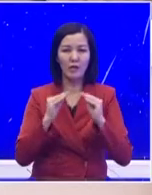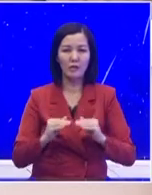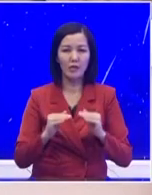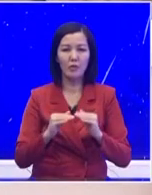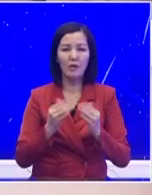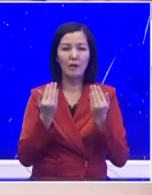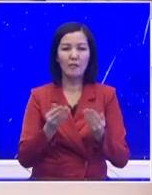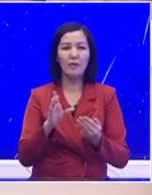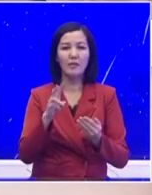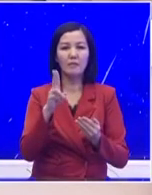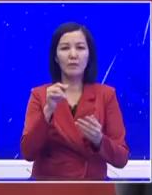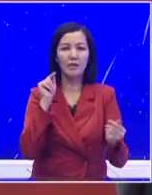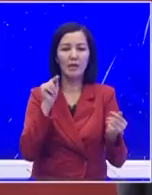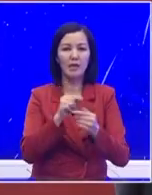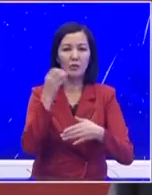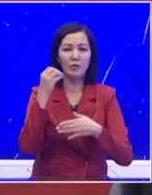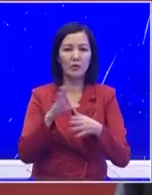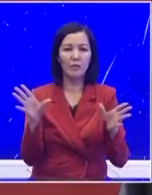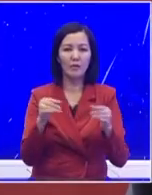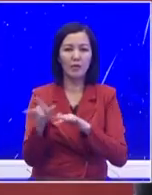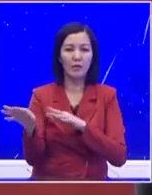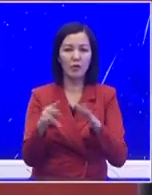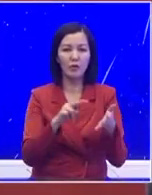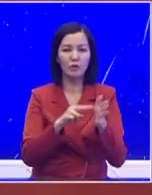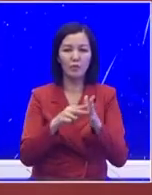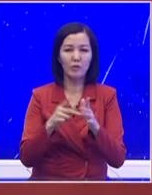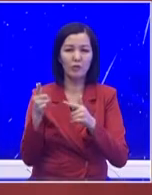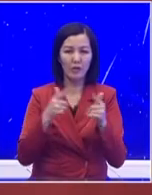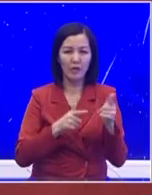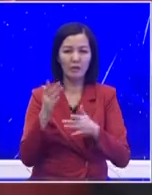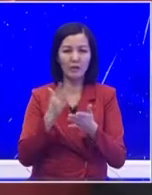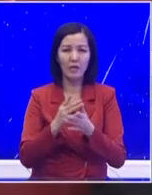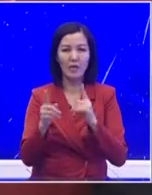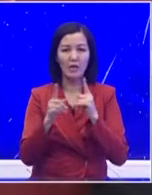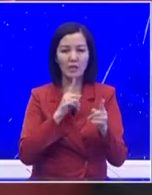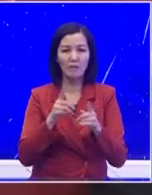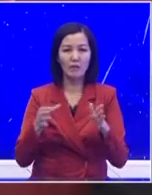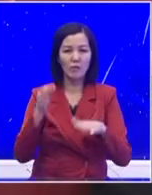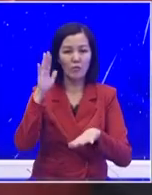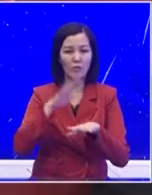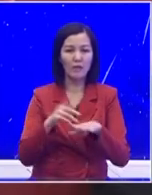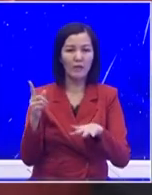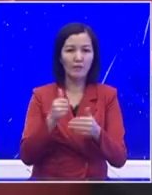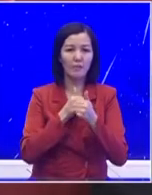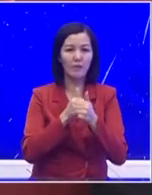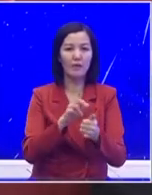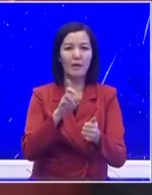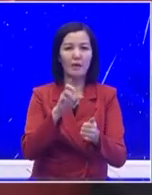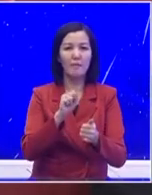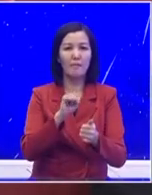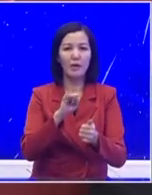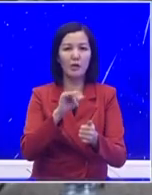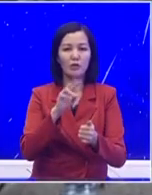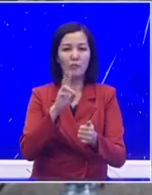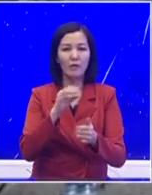биыл спидке қарсы күрес орталығымен бірлесіп, іс-шаралар жоспарлы дайындалып жатыр. Жиын барысында облыс әкімінің орынбасары